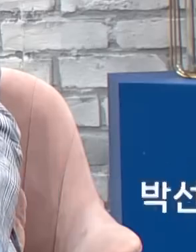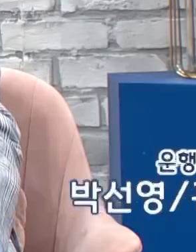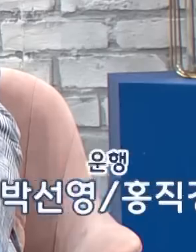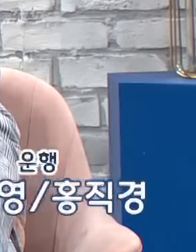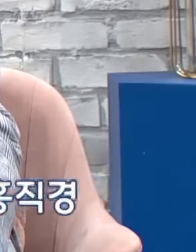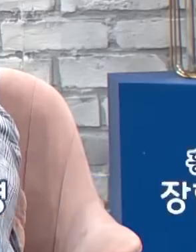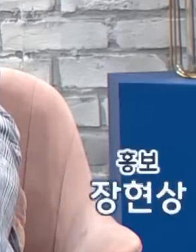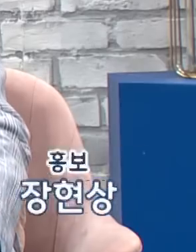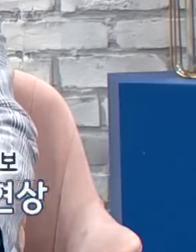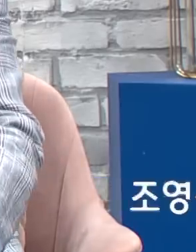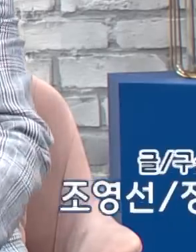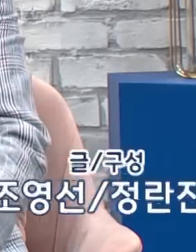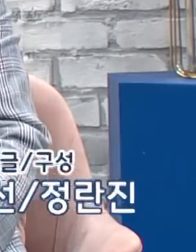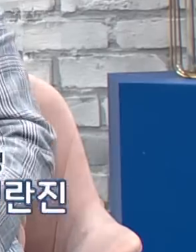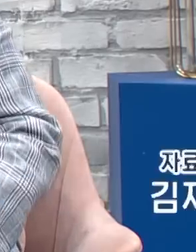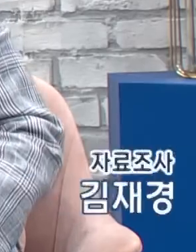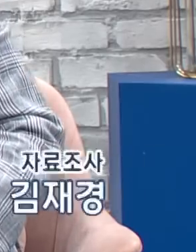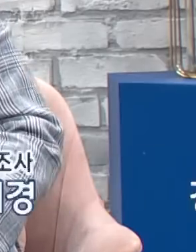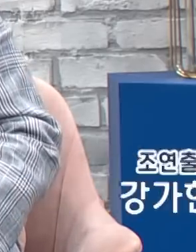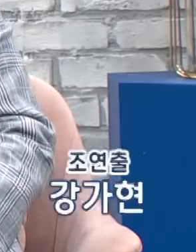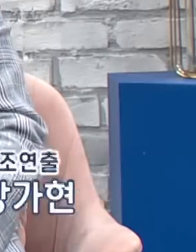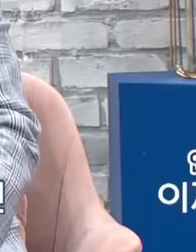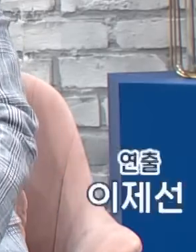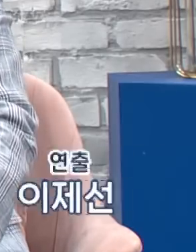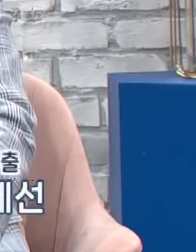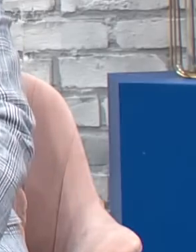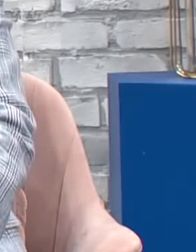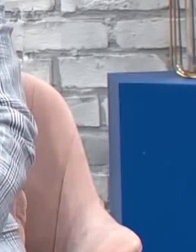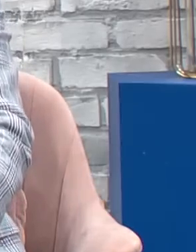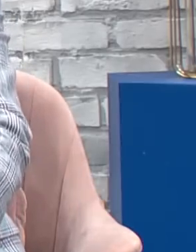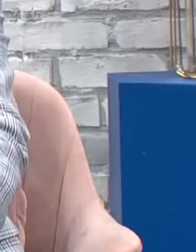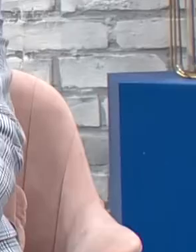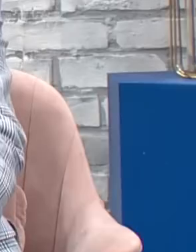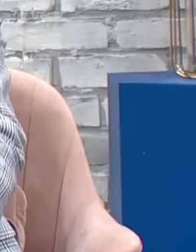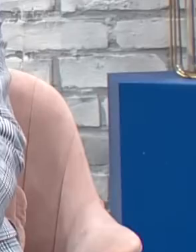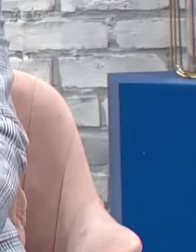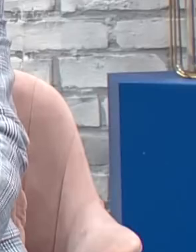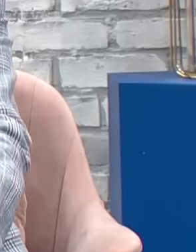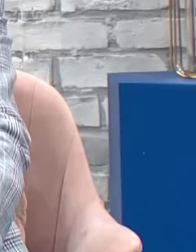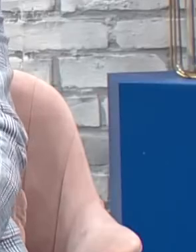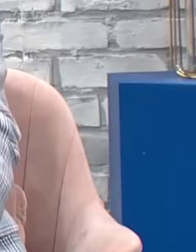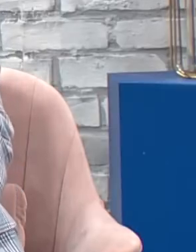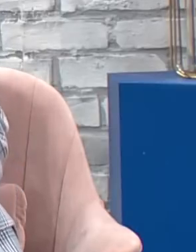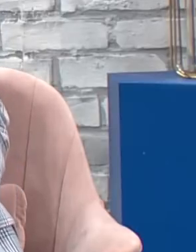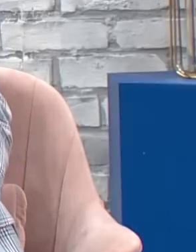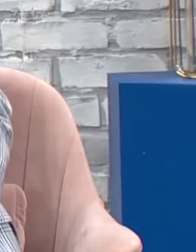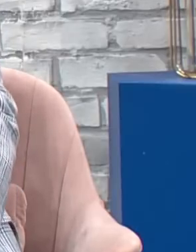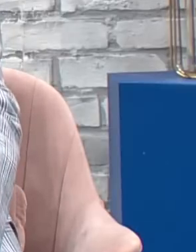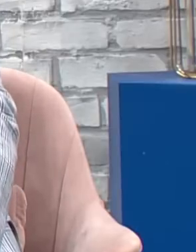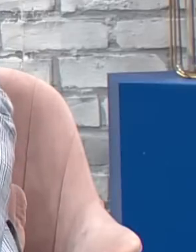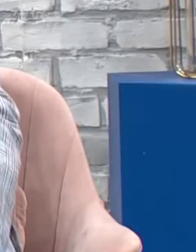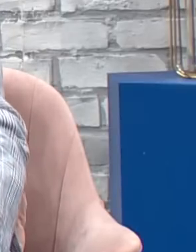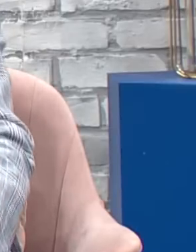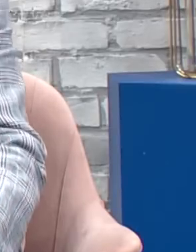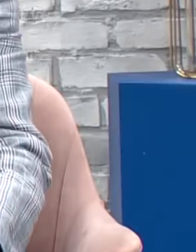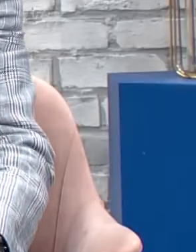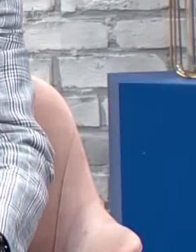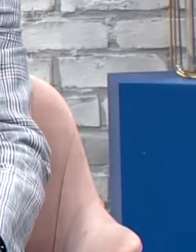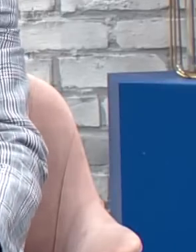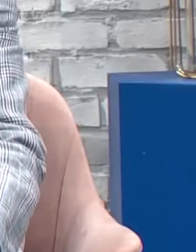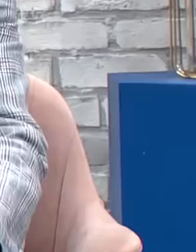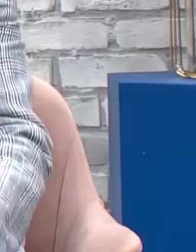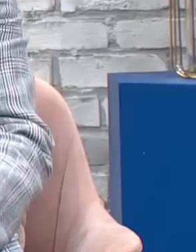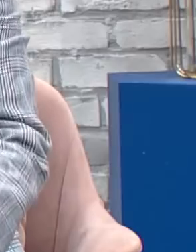거라 생각됩니다. 네. 자, 저희 CTS는 다음 세대와 가슴 뛰는 세상을 열어갑니다라는 슬로건으로 한 교회 한 학교